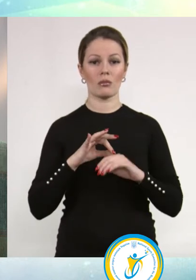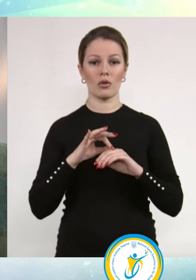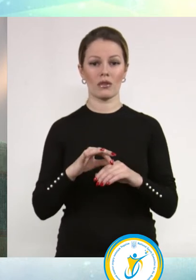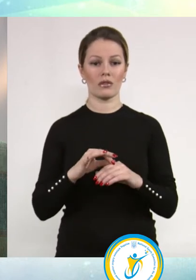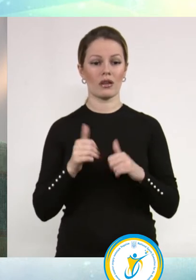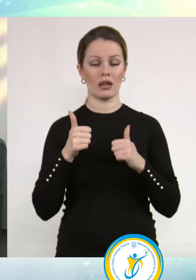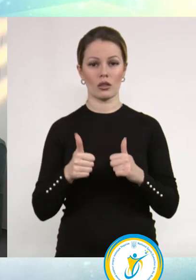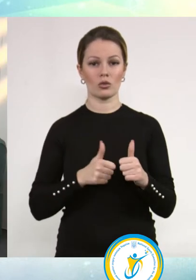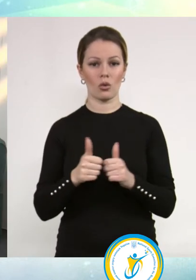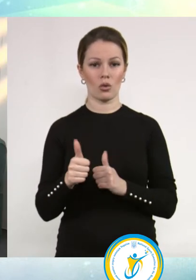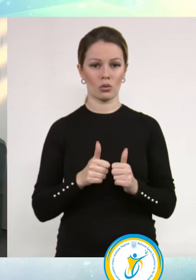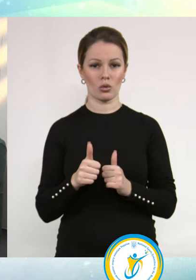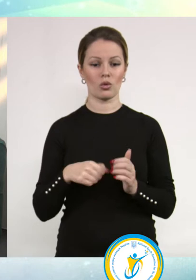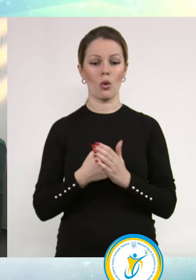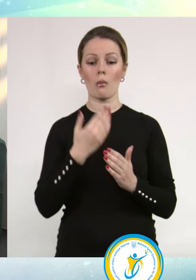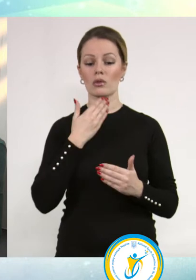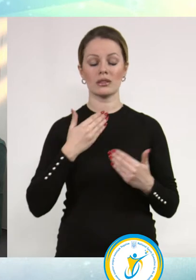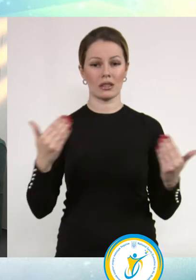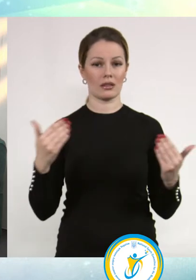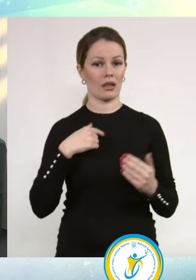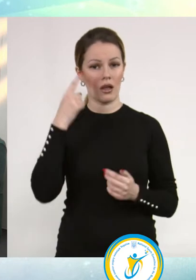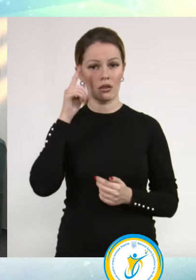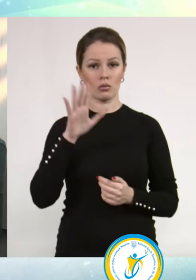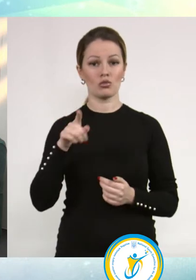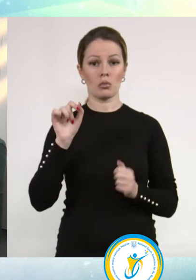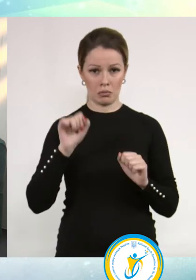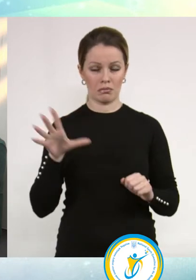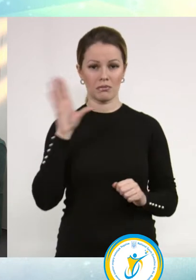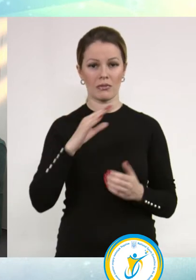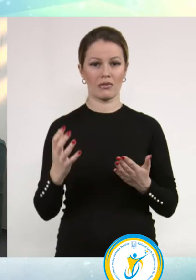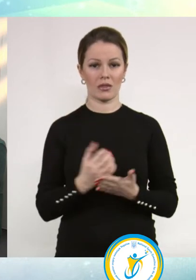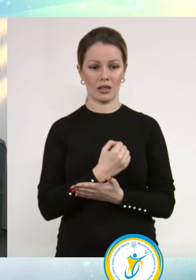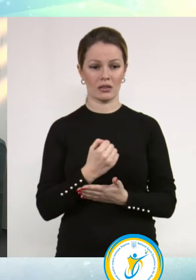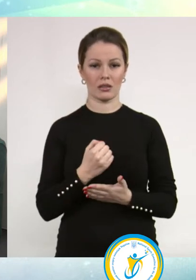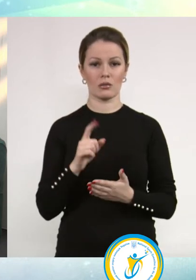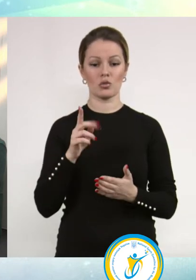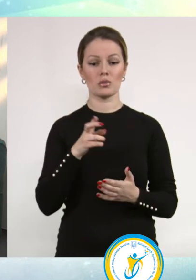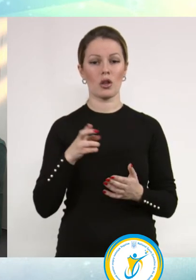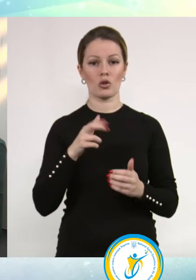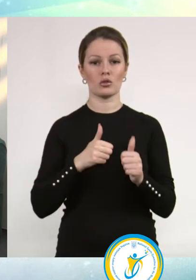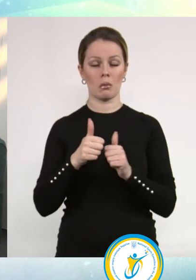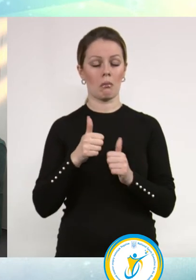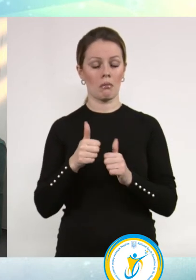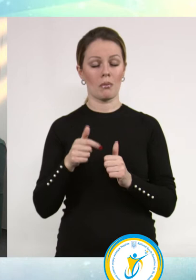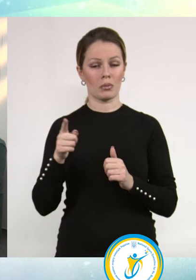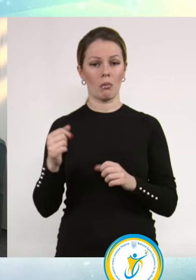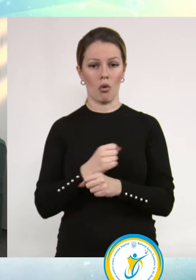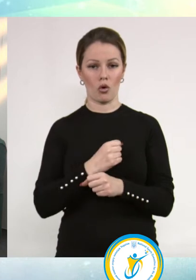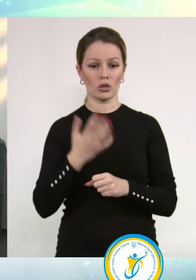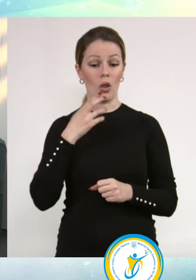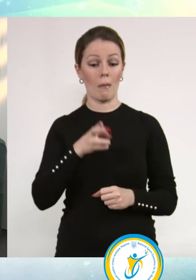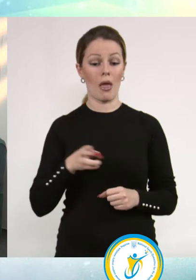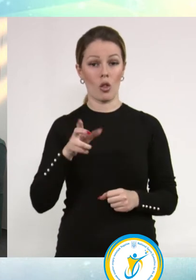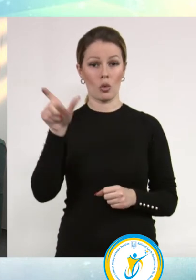Він провів класну гонку, до останнього я не думала, що він виграє цю гонку, тому що вони з білорусом боролись. Ну, коли